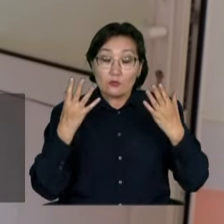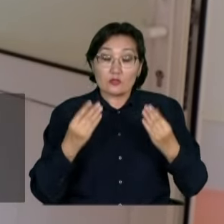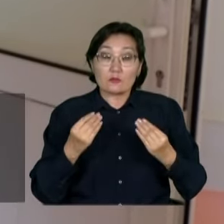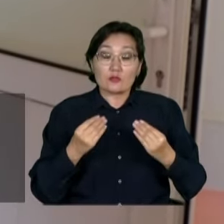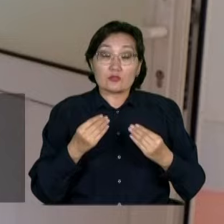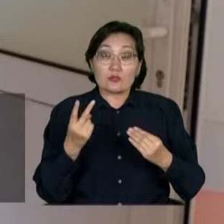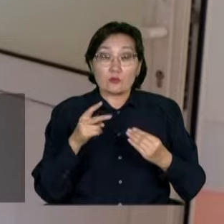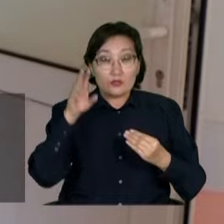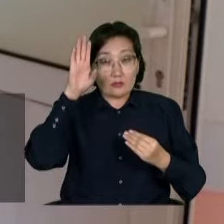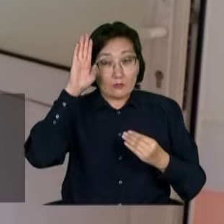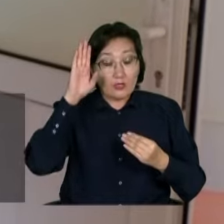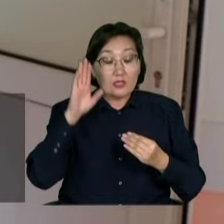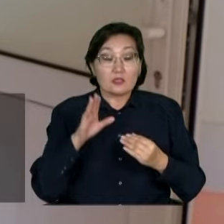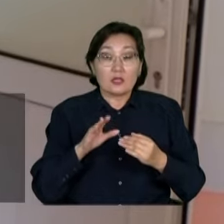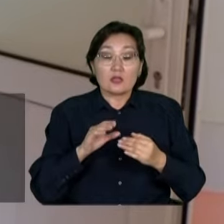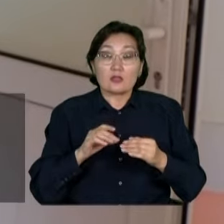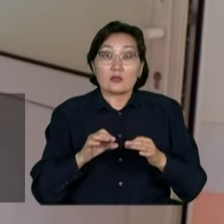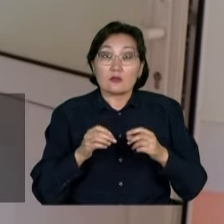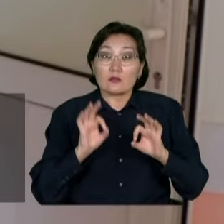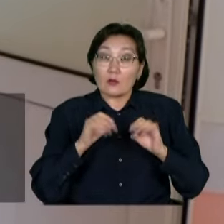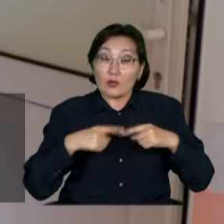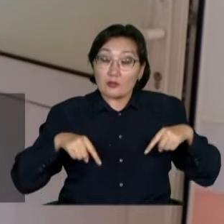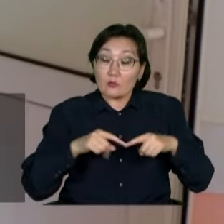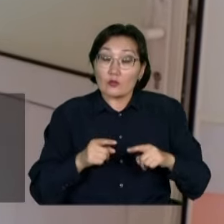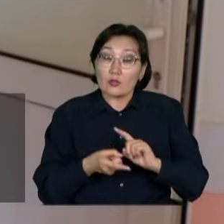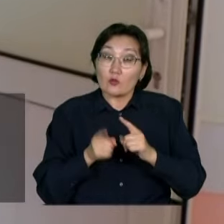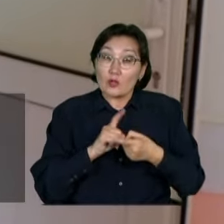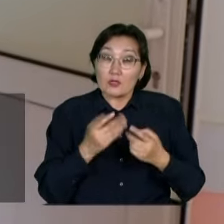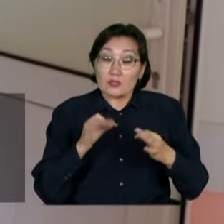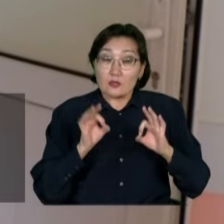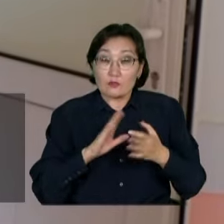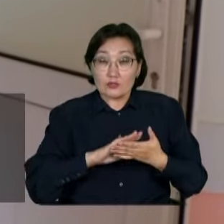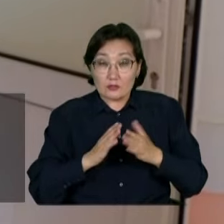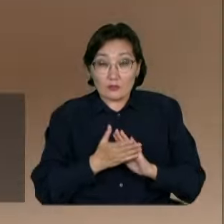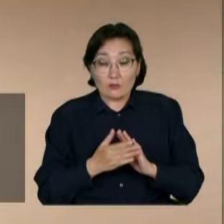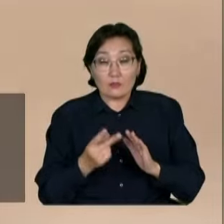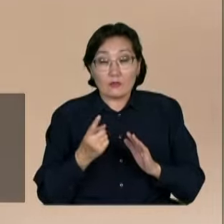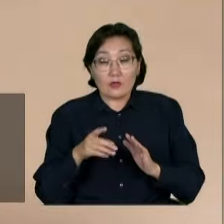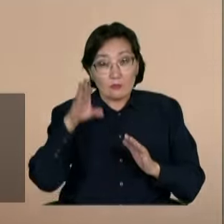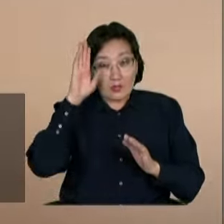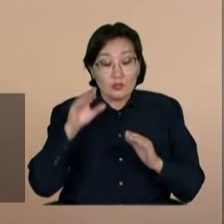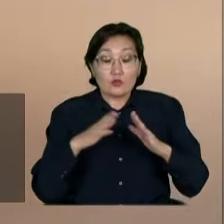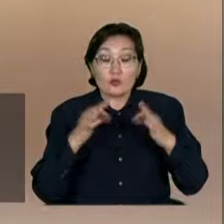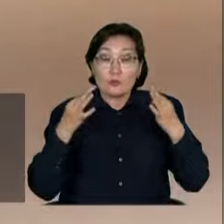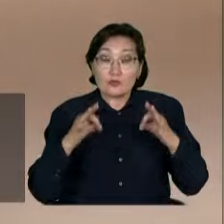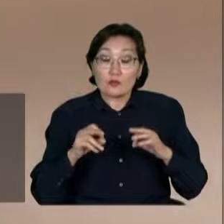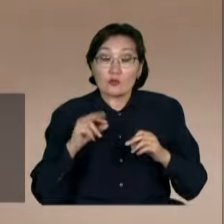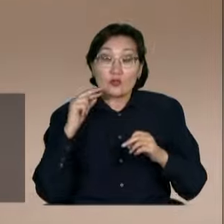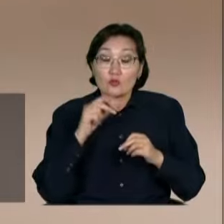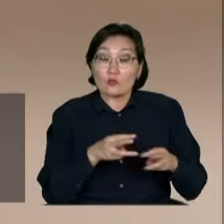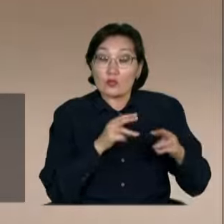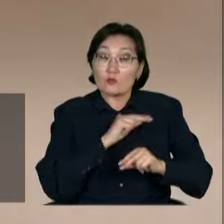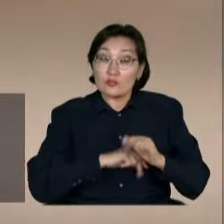де бөлімшеге аударылды. Қазіргі жағдайы қалыпты жақсы, бір баланы үйіне шығардық. Қазір Индер ауданында улау жұмыстары